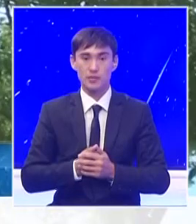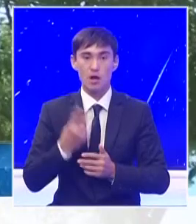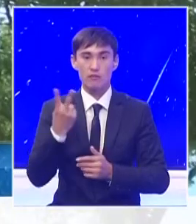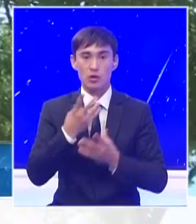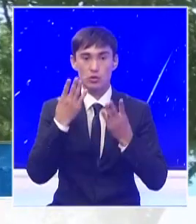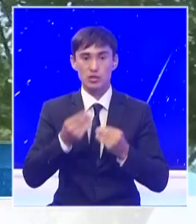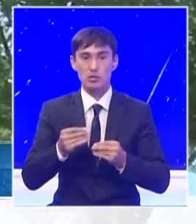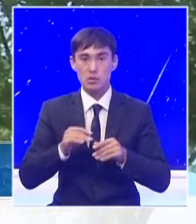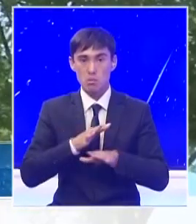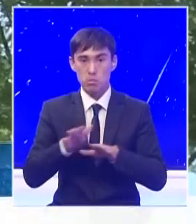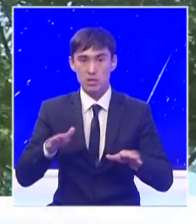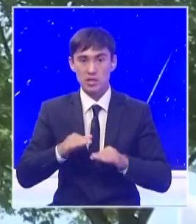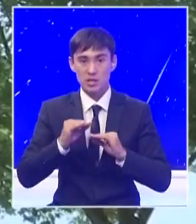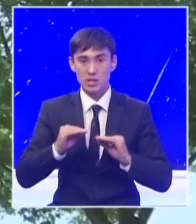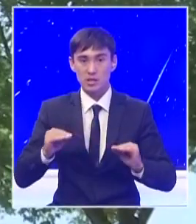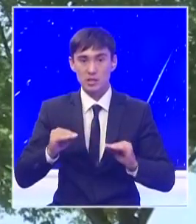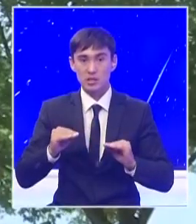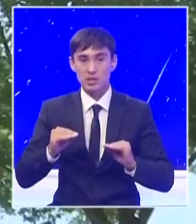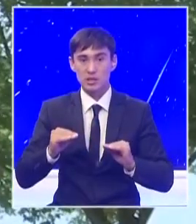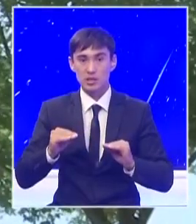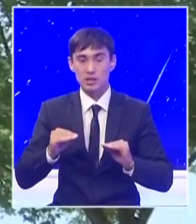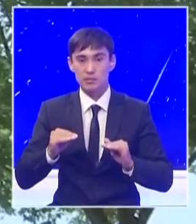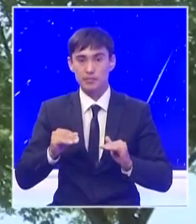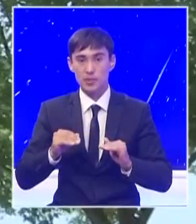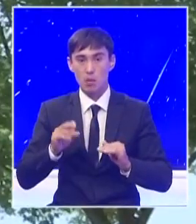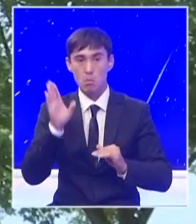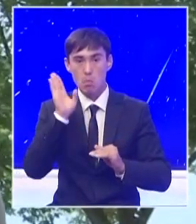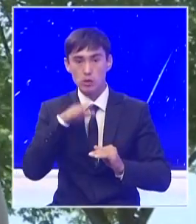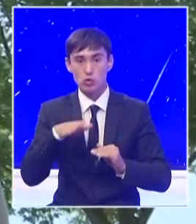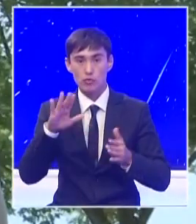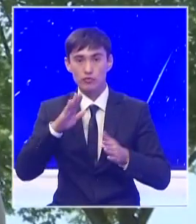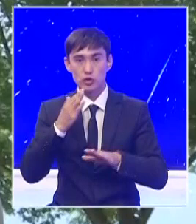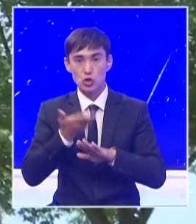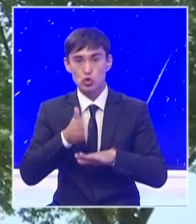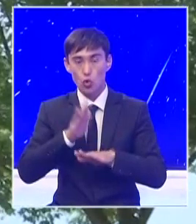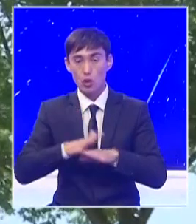Второй день плыли ребята морскую милю в тяжелых погодных условиях